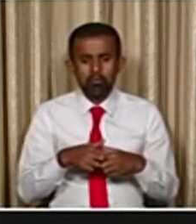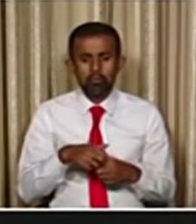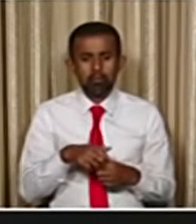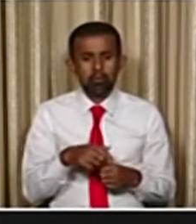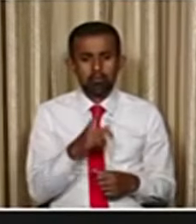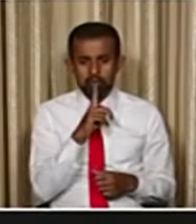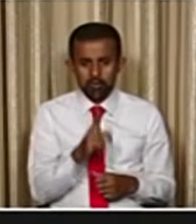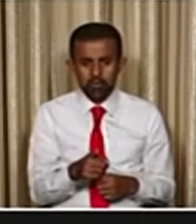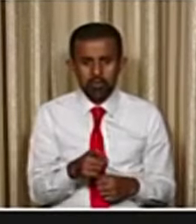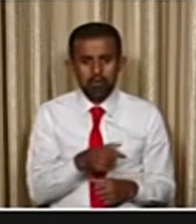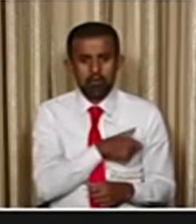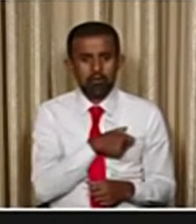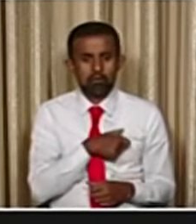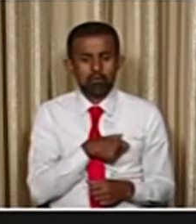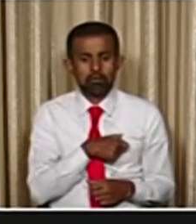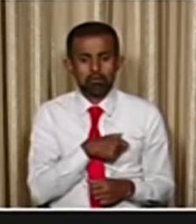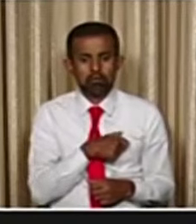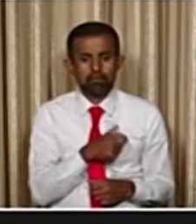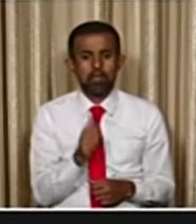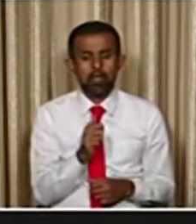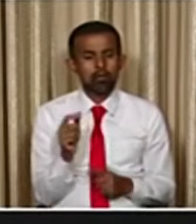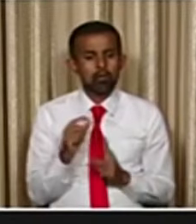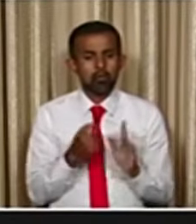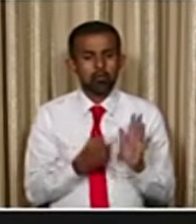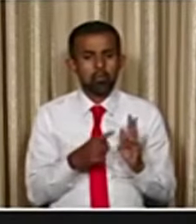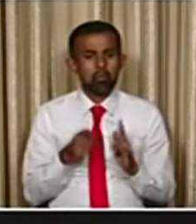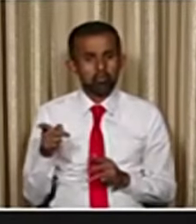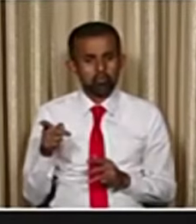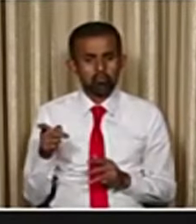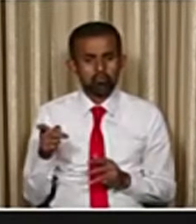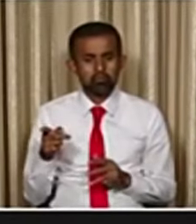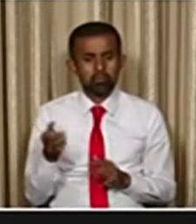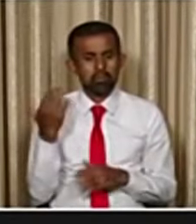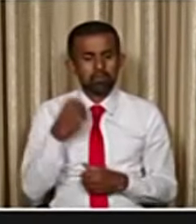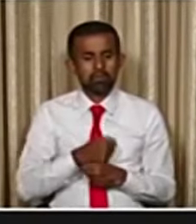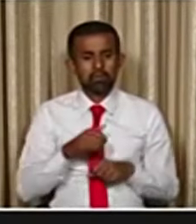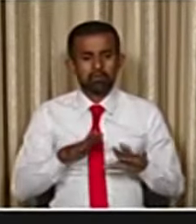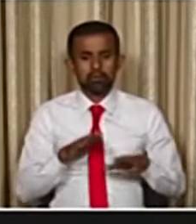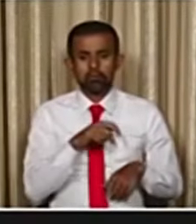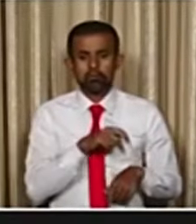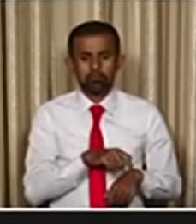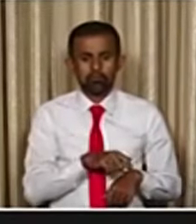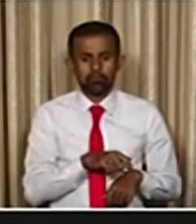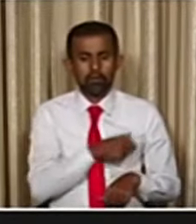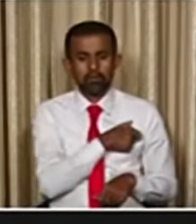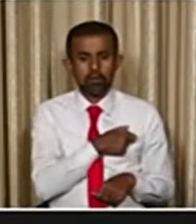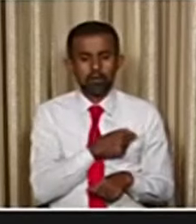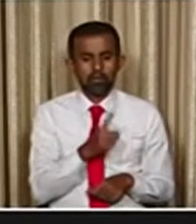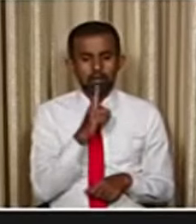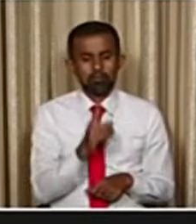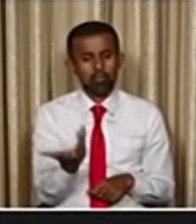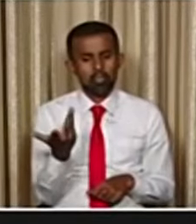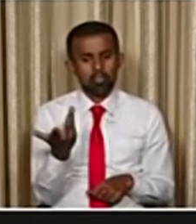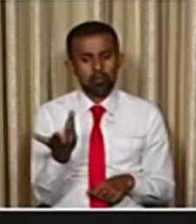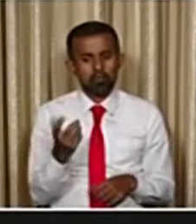තුළ පෙන්නපු නායකත්වය ඇයි ඔය මහාචාර්යරෝ ආචාර්යරෝ ඉදදී යහපාල ආණ්ඩුව කාලේ ඒ නායකත්වය ප්‍රකට කරන්න බැරි